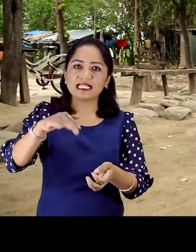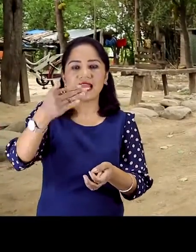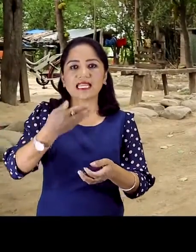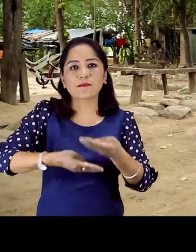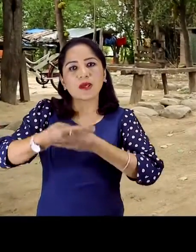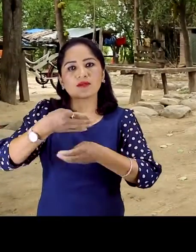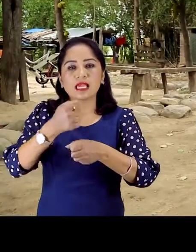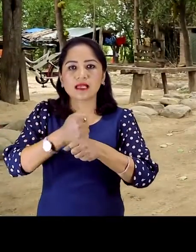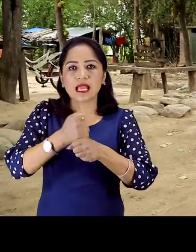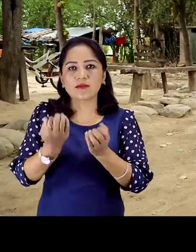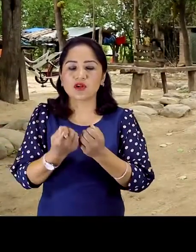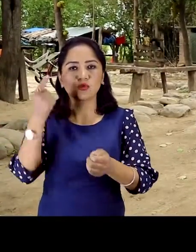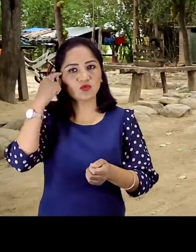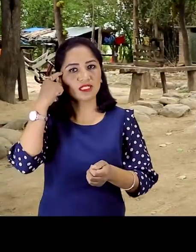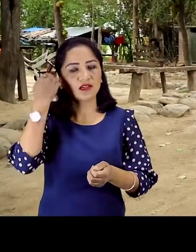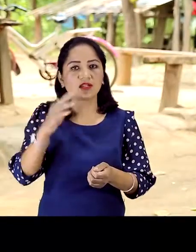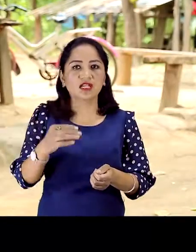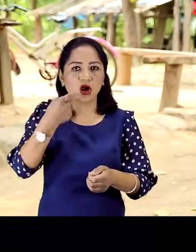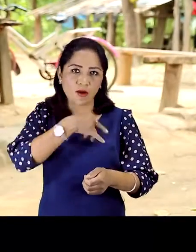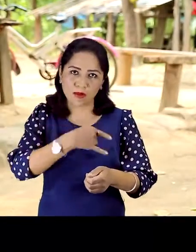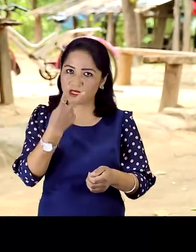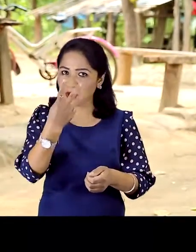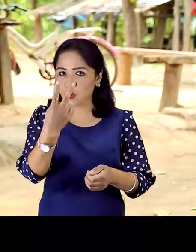एसलाई ब्यावशायनाई बनावनी सोच बनाए